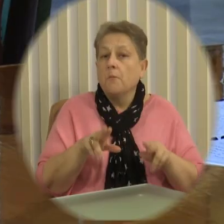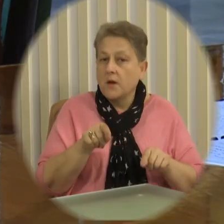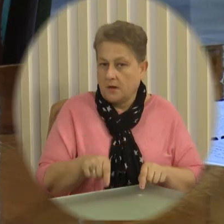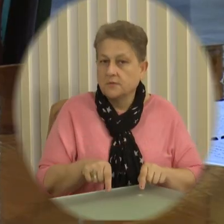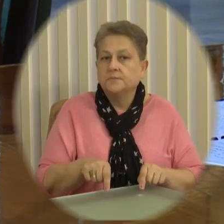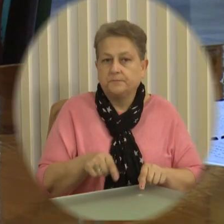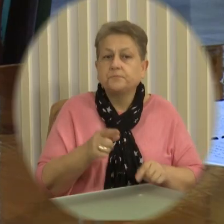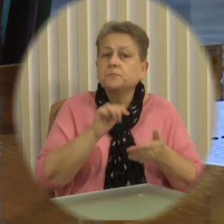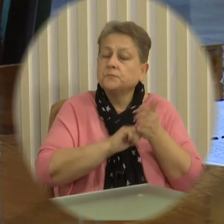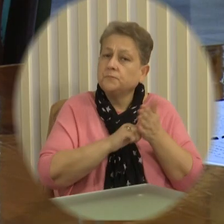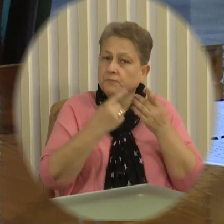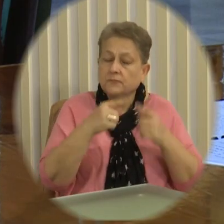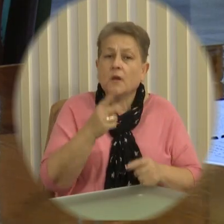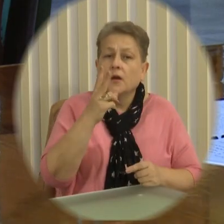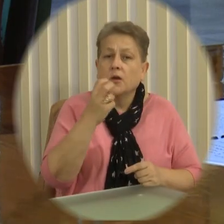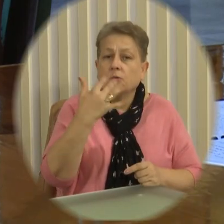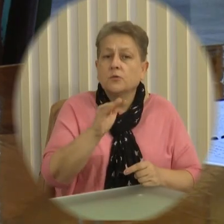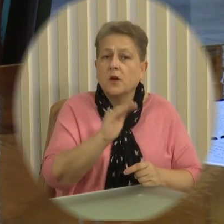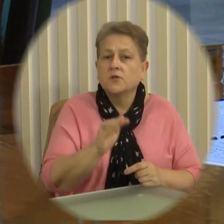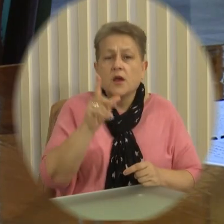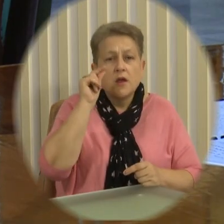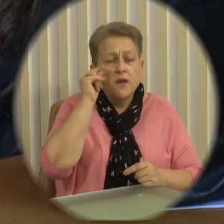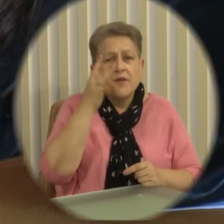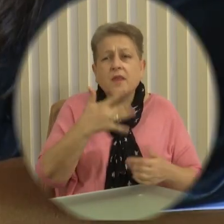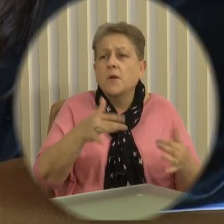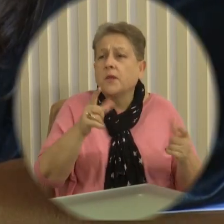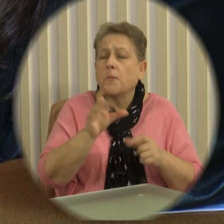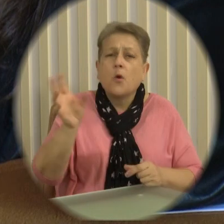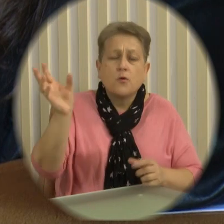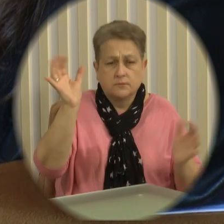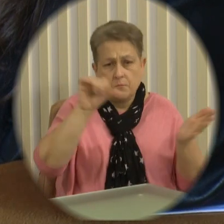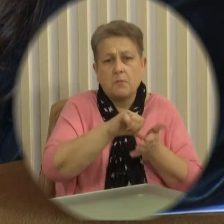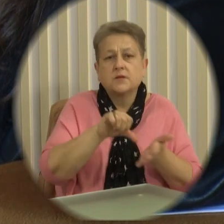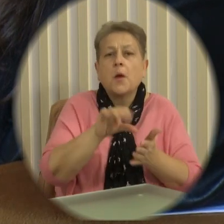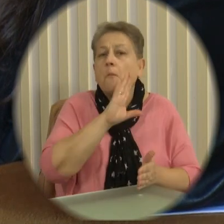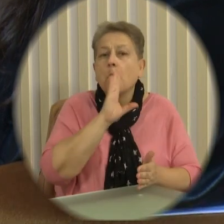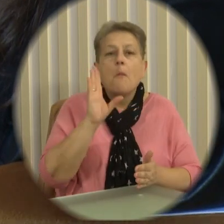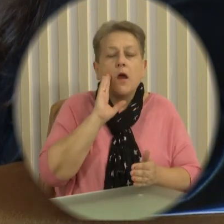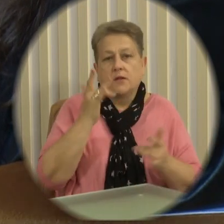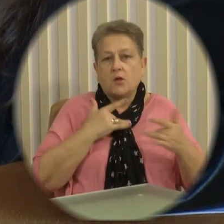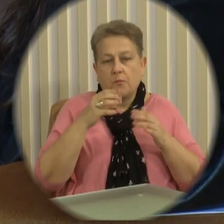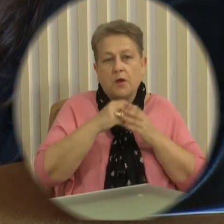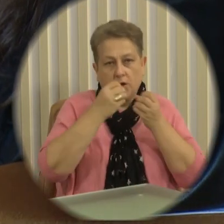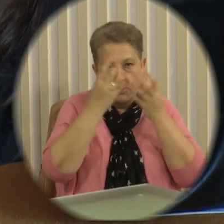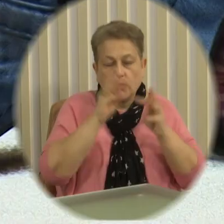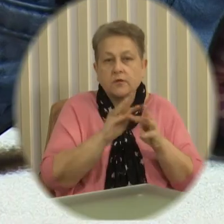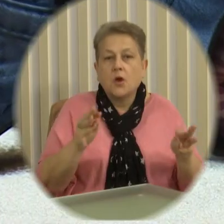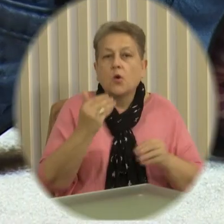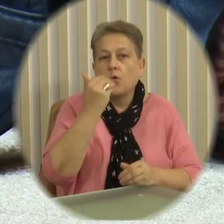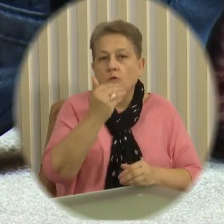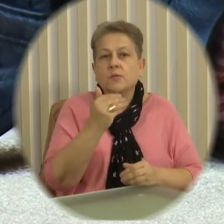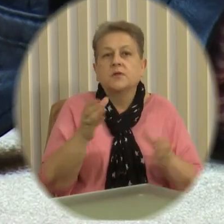այս անգամ այլ պատճառով։ 250 աշակերտ Երևանի տարբեր դպրոցներից մասնակցում են Մայր թատրոնի և կրթության նախարարության